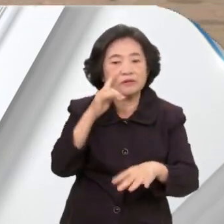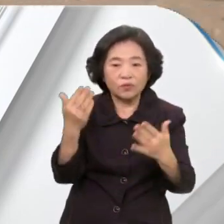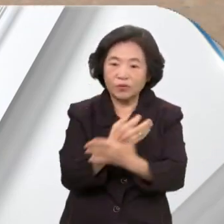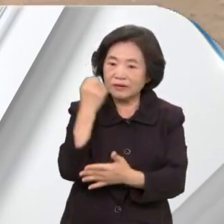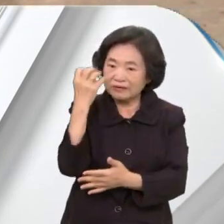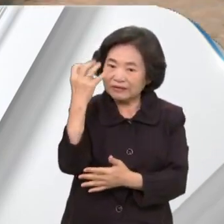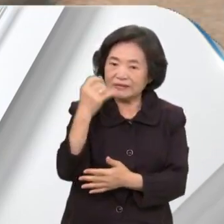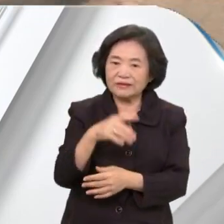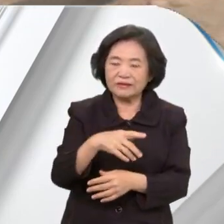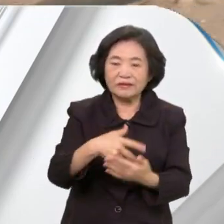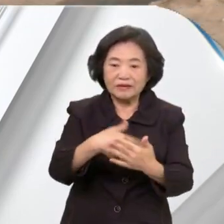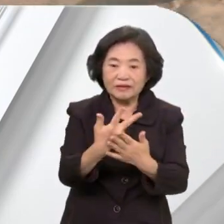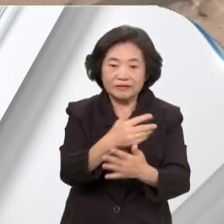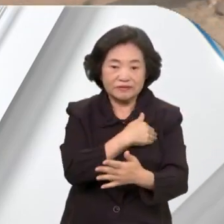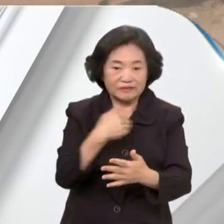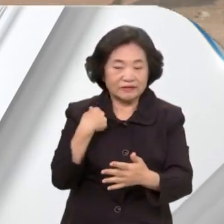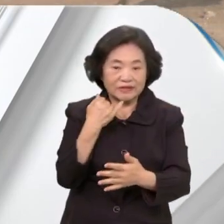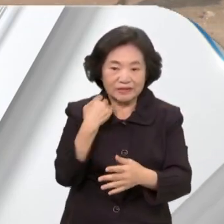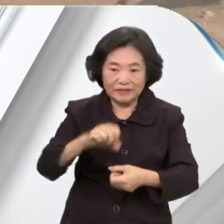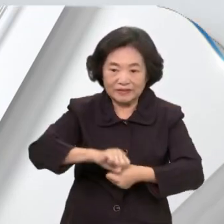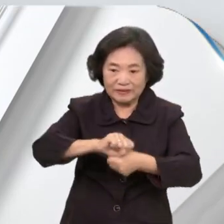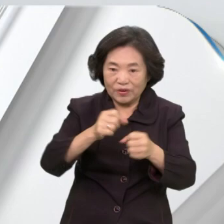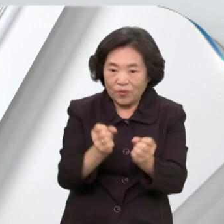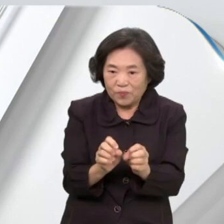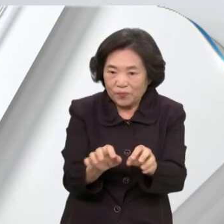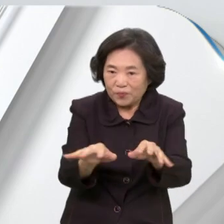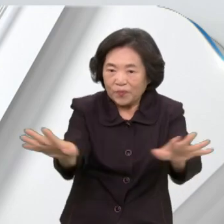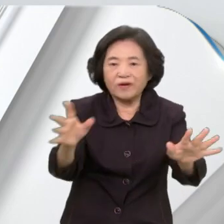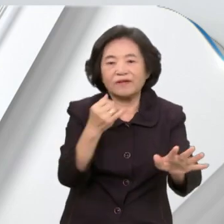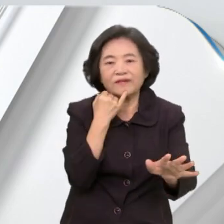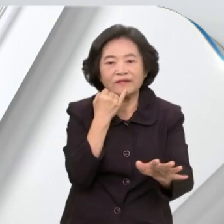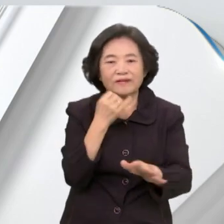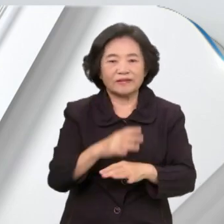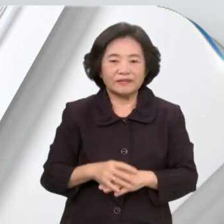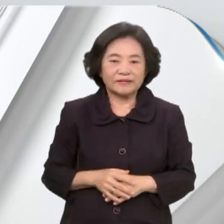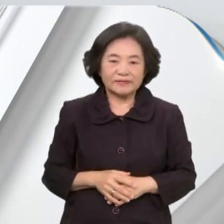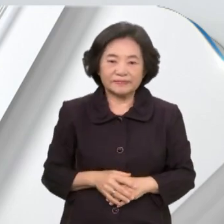呢，也做了本艺术的能量，今天大家所在来流通。下个新闻是虾米？同不同？